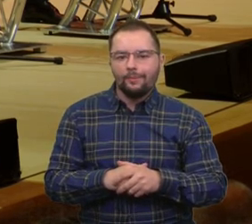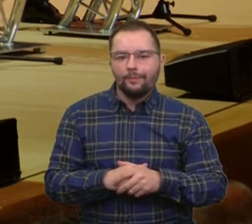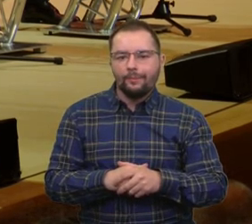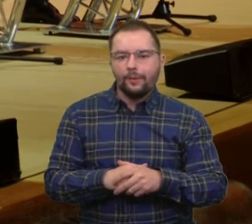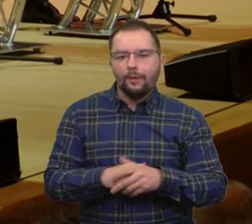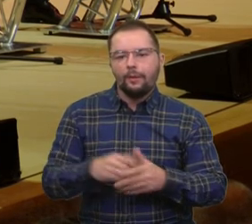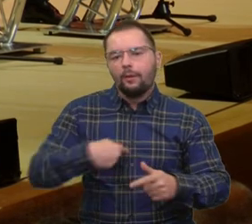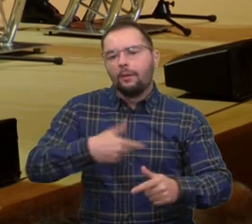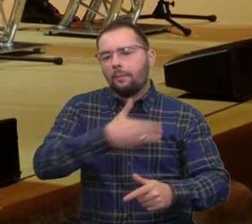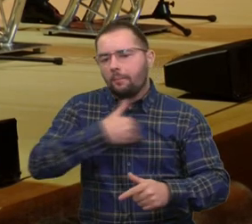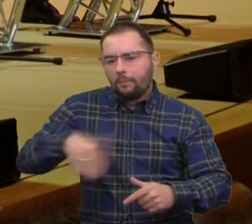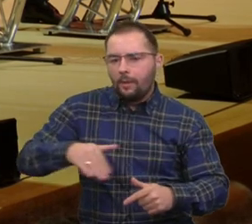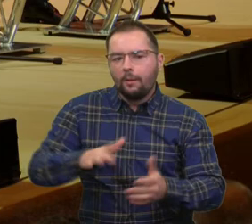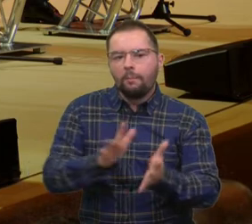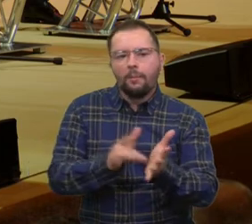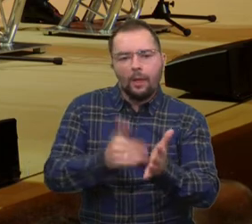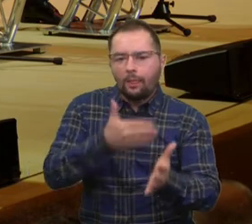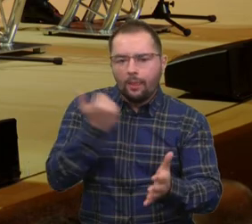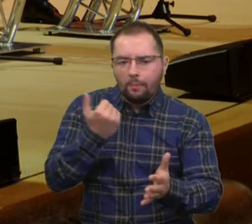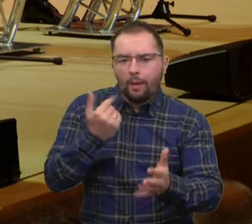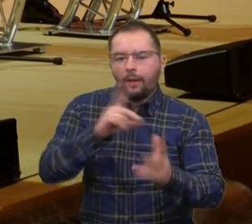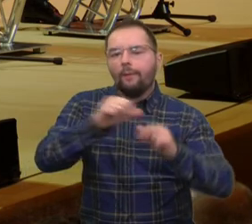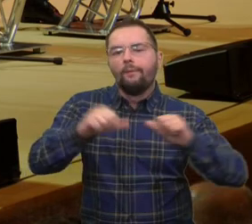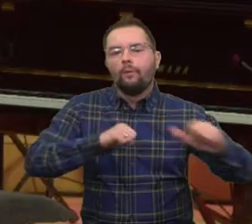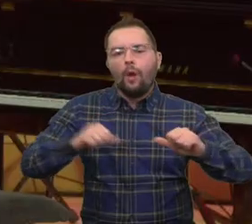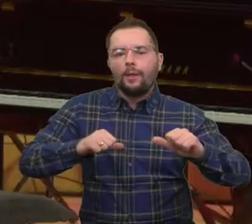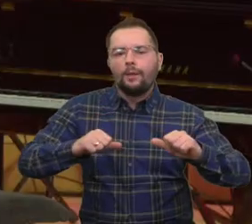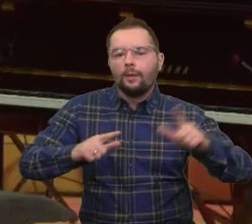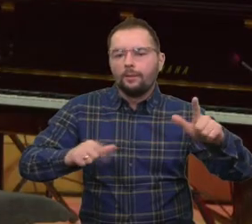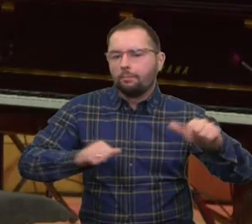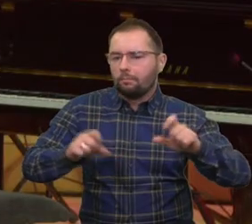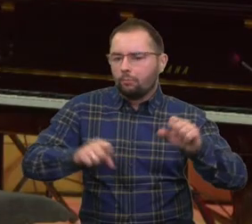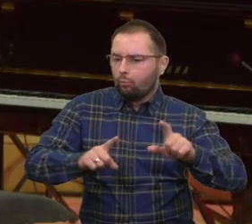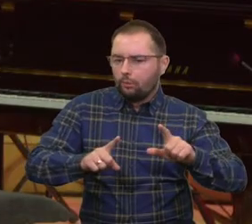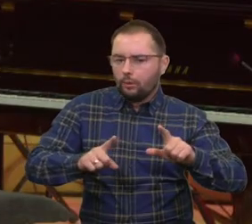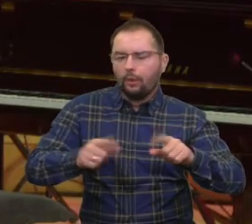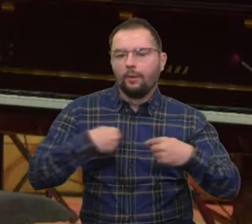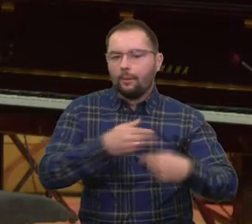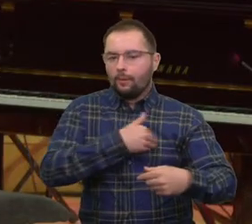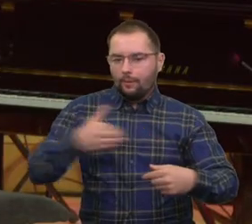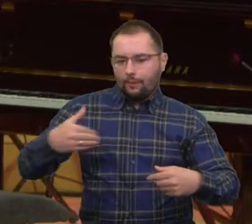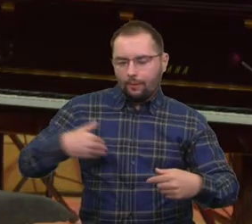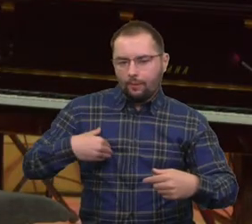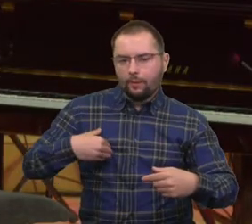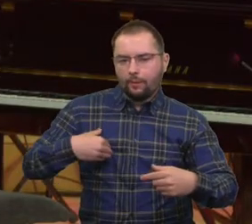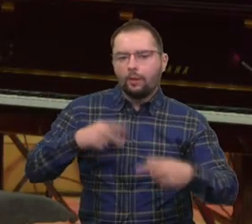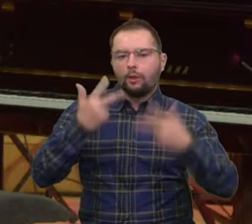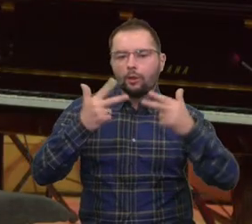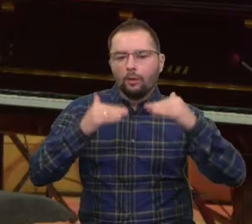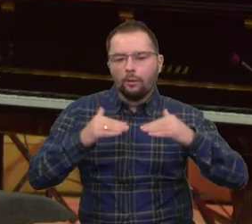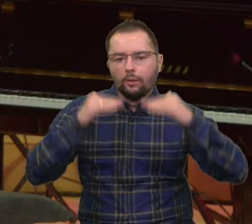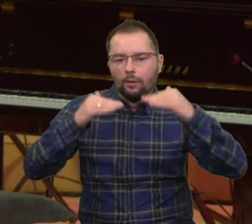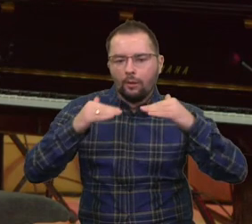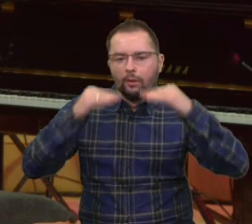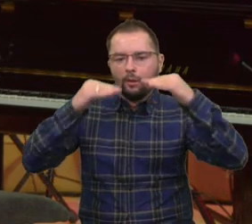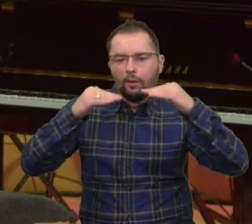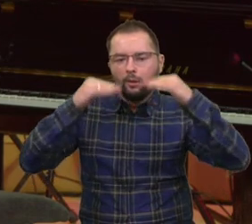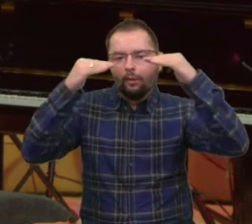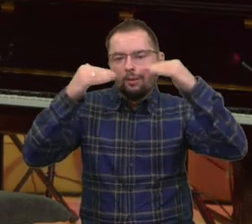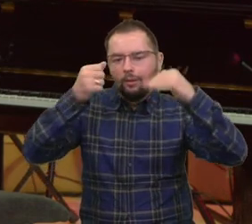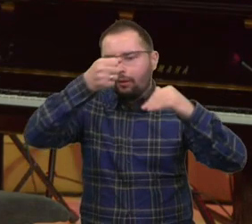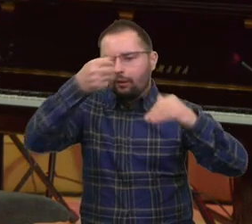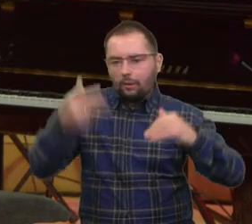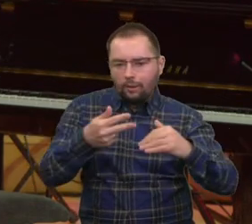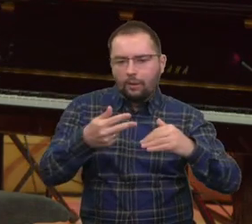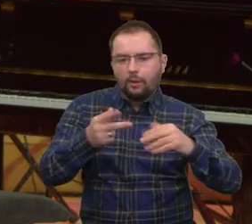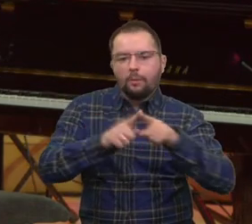to my mamy braki, a nie władze samorządowe. Władze samorządowe na trzech poziomach, niezależne od siebie,